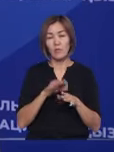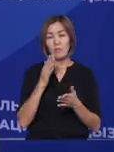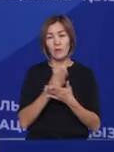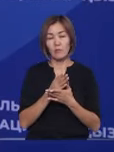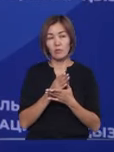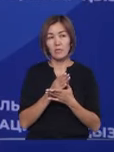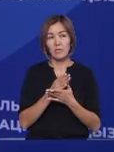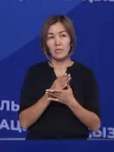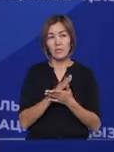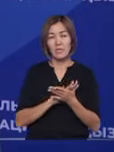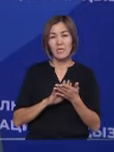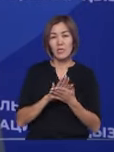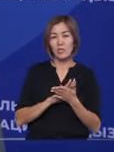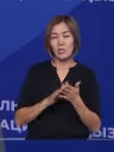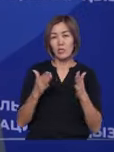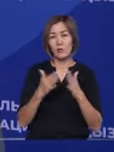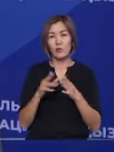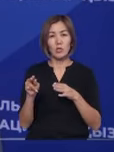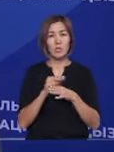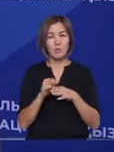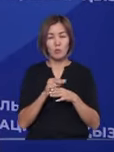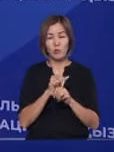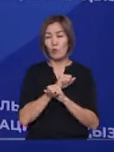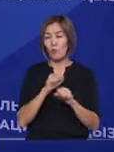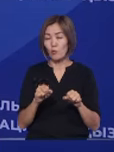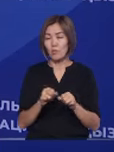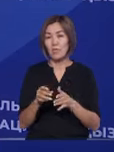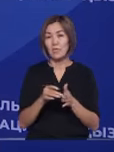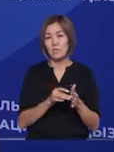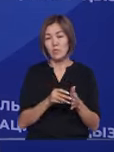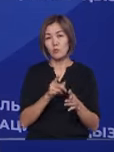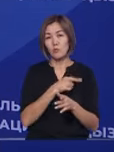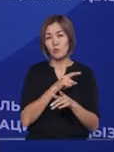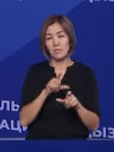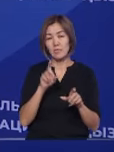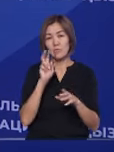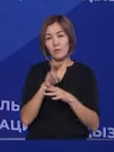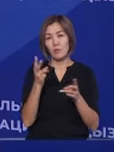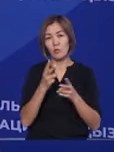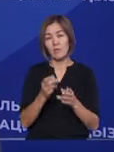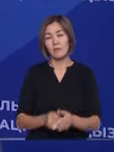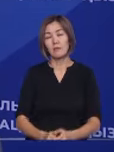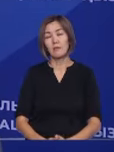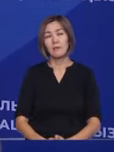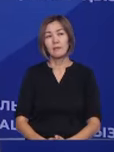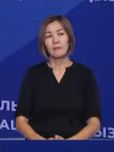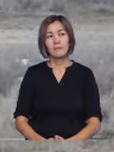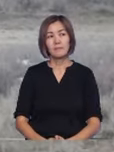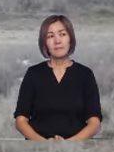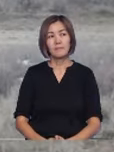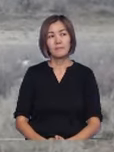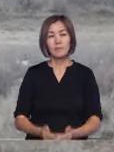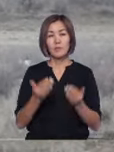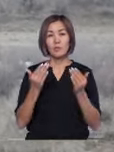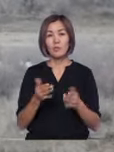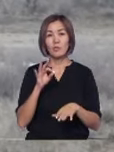болғанда, ешқандай үйде ем қабылдауға болмайды, тек қана арнайы медициналық көмекке жүгінген жөн.